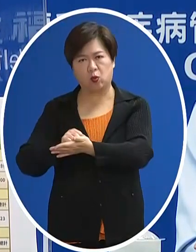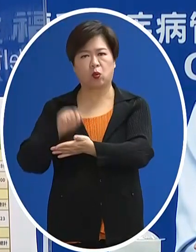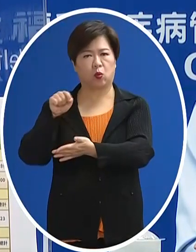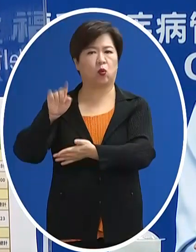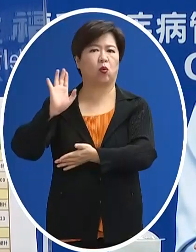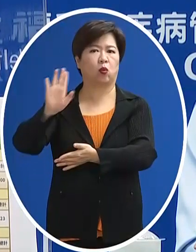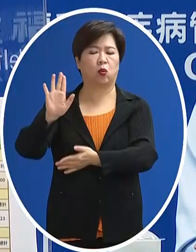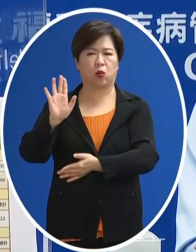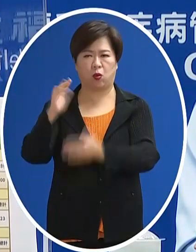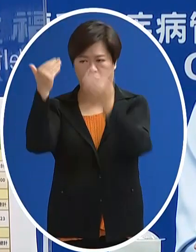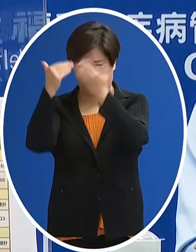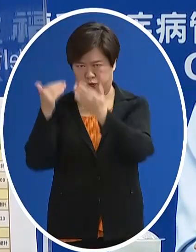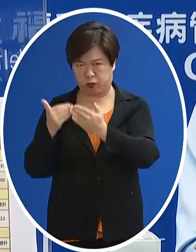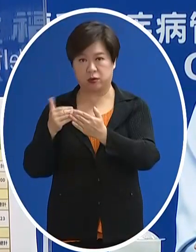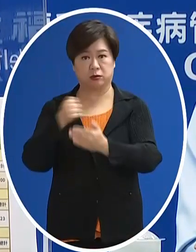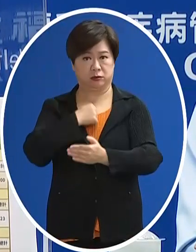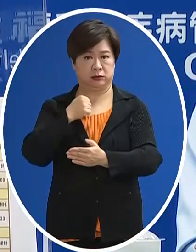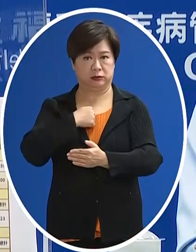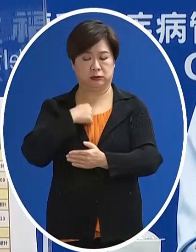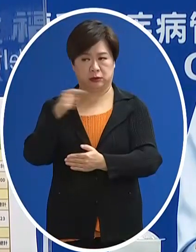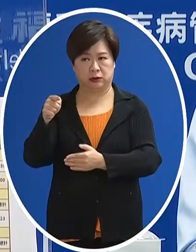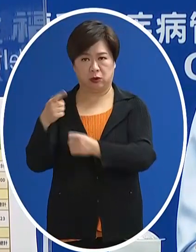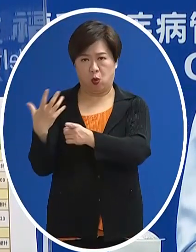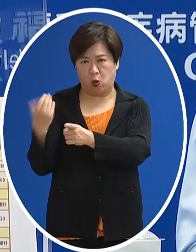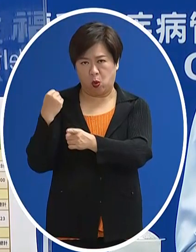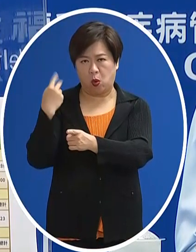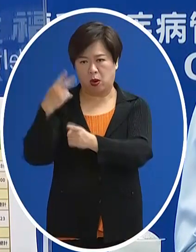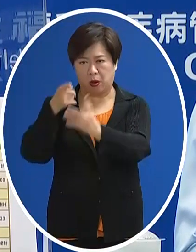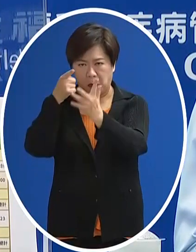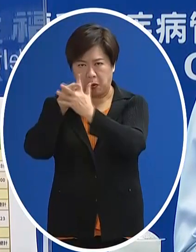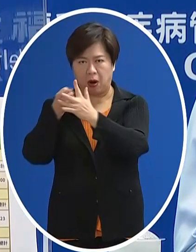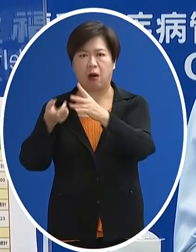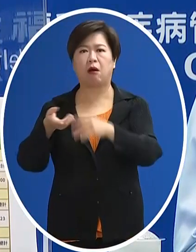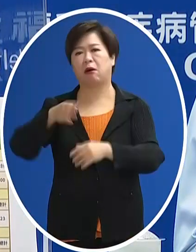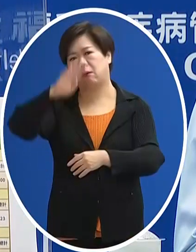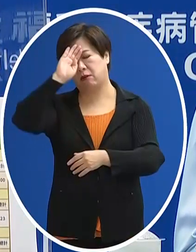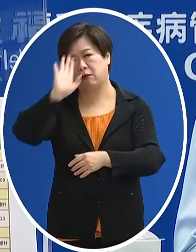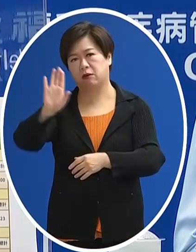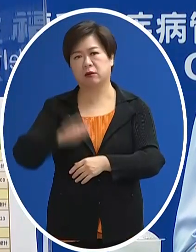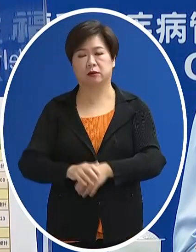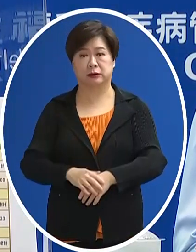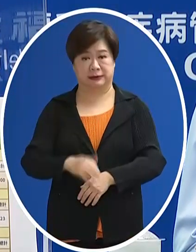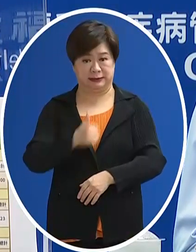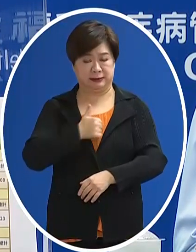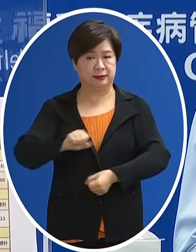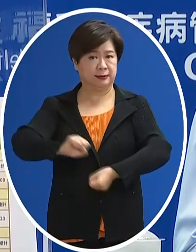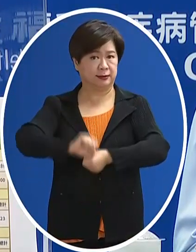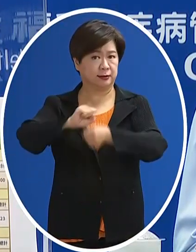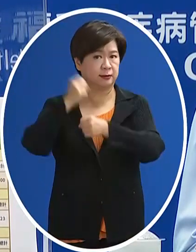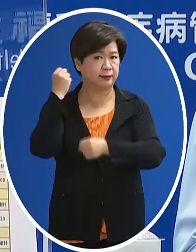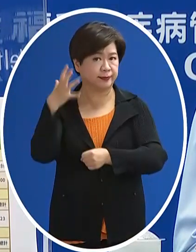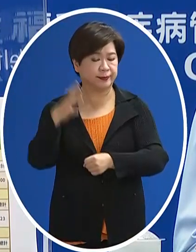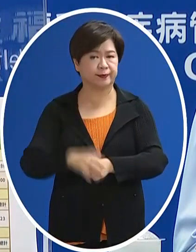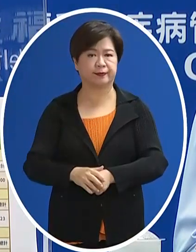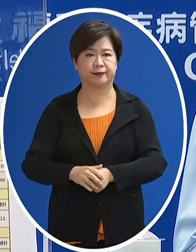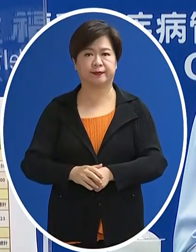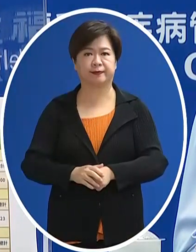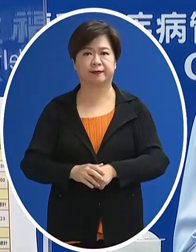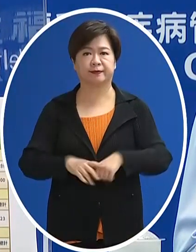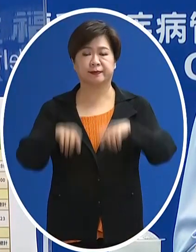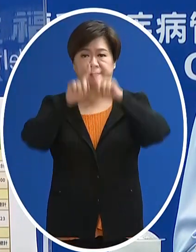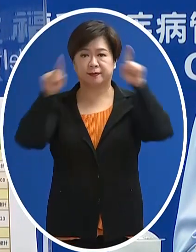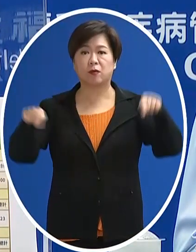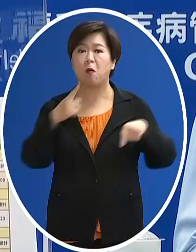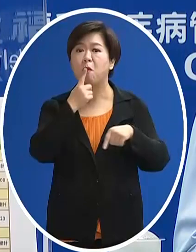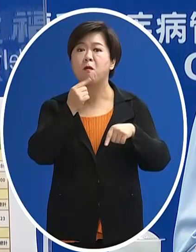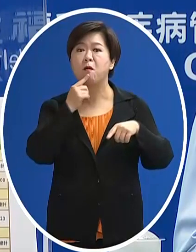又被查出来的，又被验出来的，所以实际的新增的个案数是以这张红色的